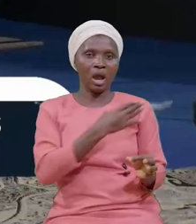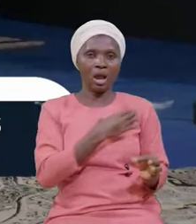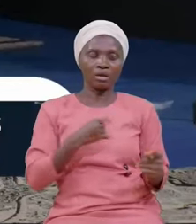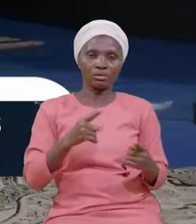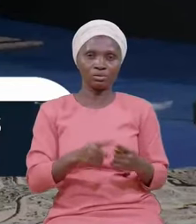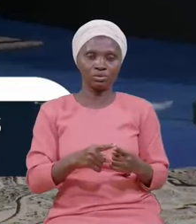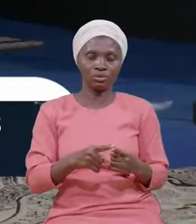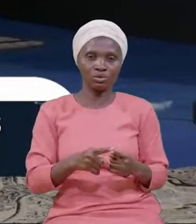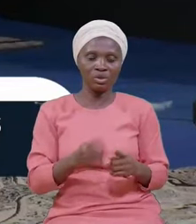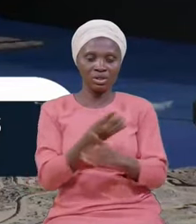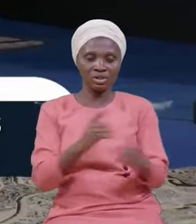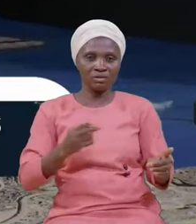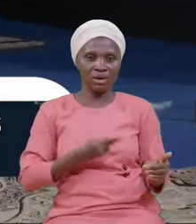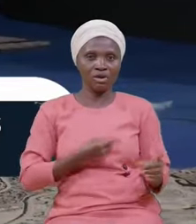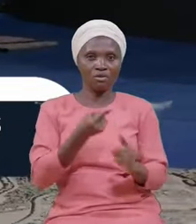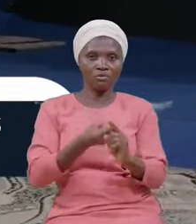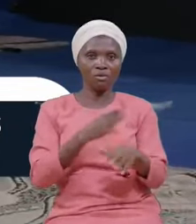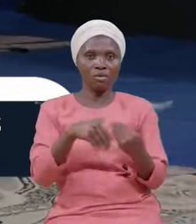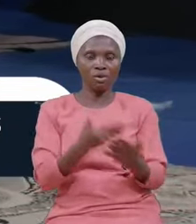qui est venu nous délivrer de toute maladie